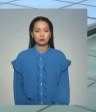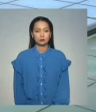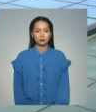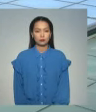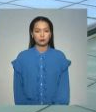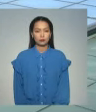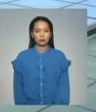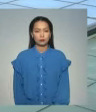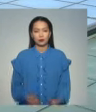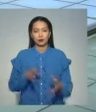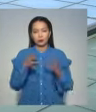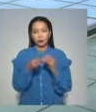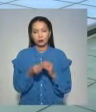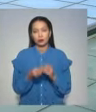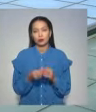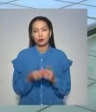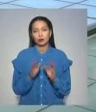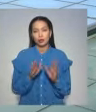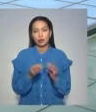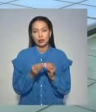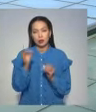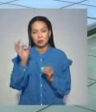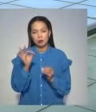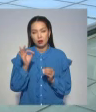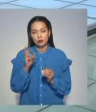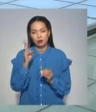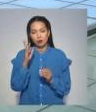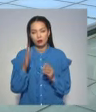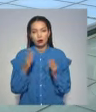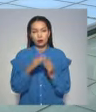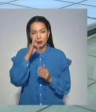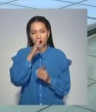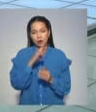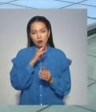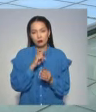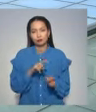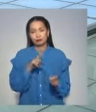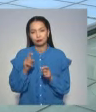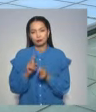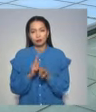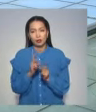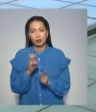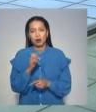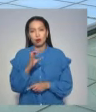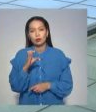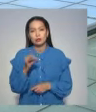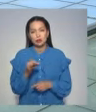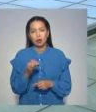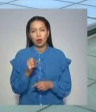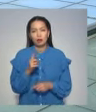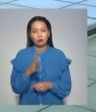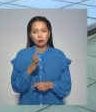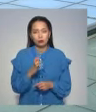Продолжим выпуск. Всего лишь 10% жилых домов в Казахстане перешли на УСИ. А 1500 многоэтажек до сих пор